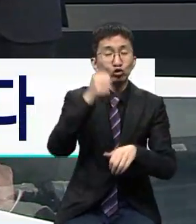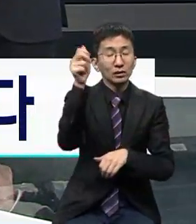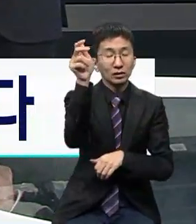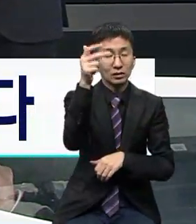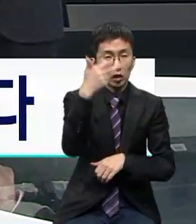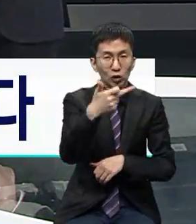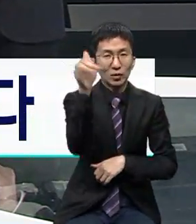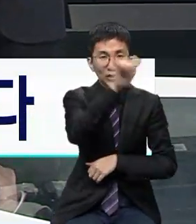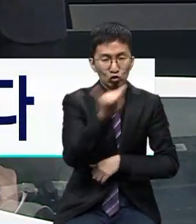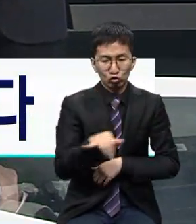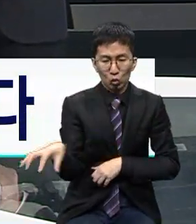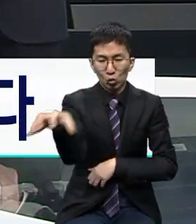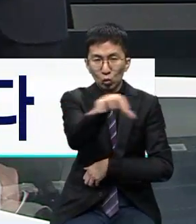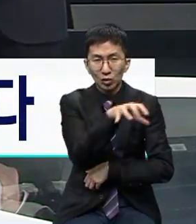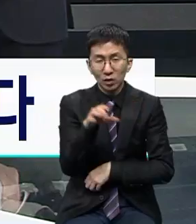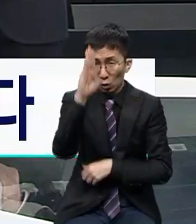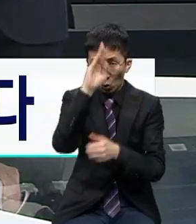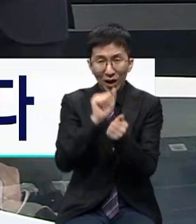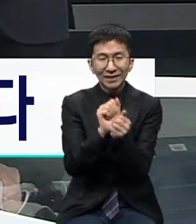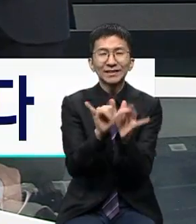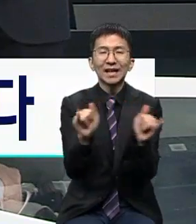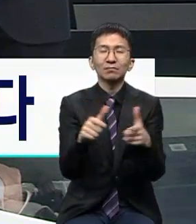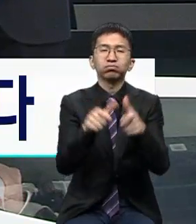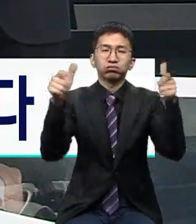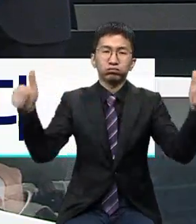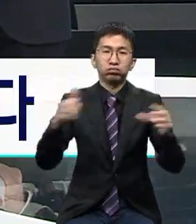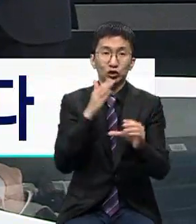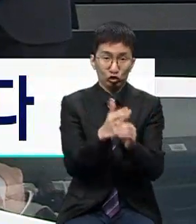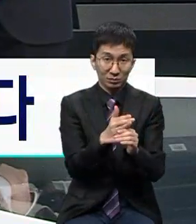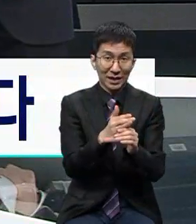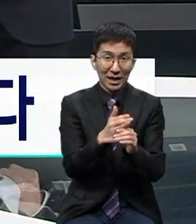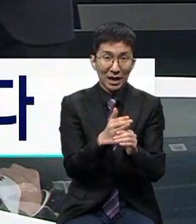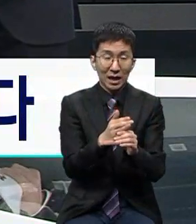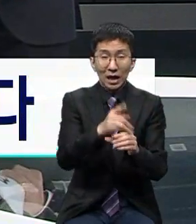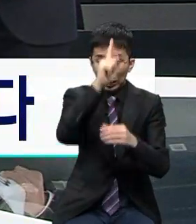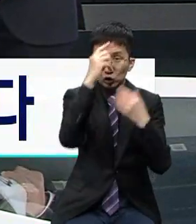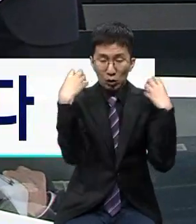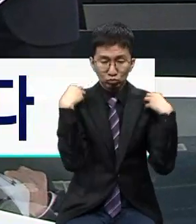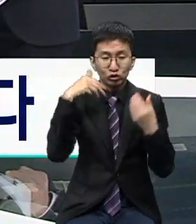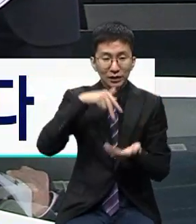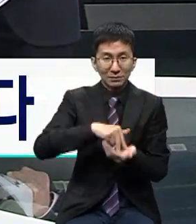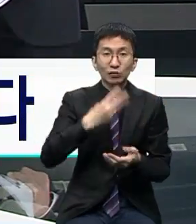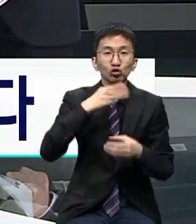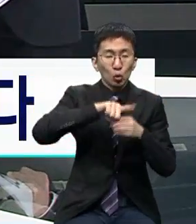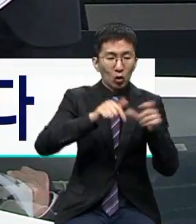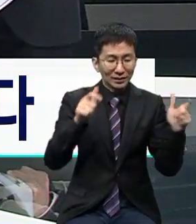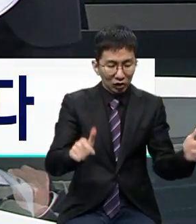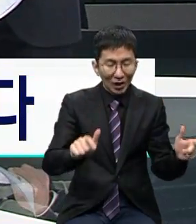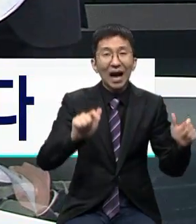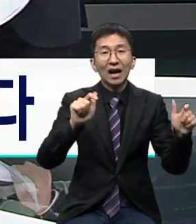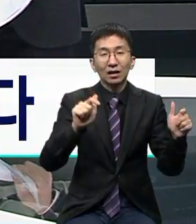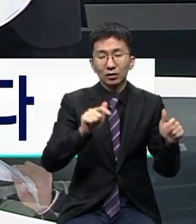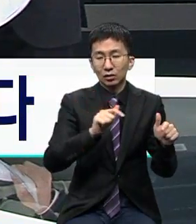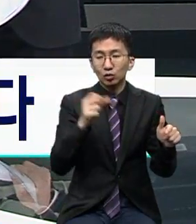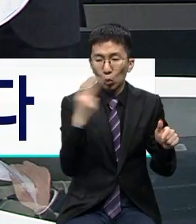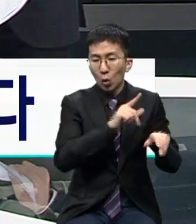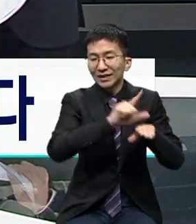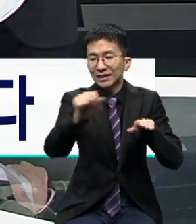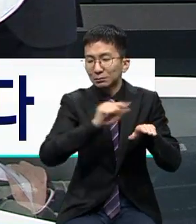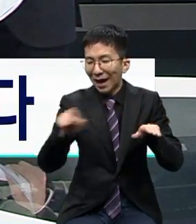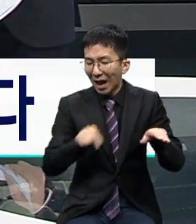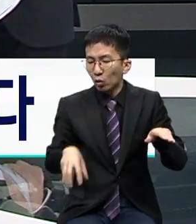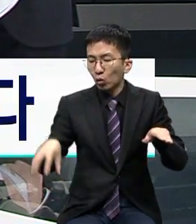시도 대부분 지역에서 환자가 늘어나고 있습니다. 예, 정부는 수도권이 아닌 지역에서 방역 수위를